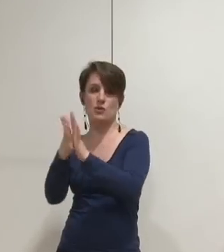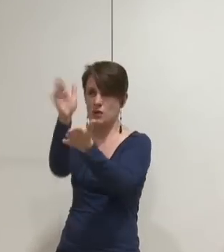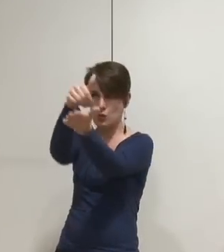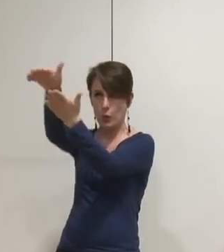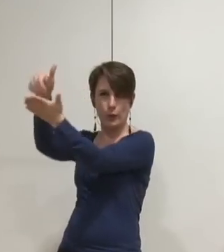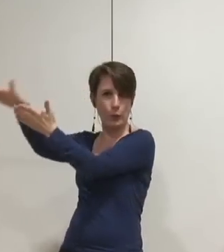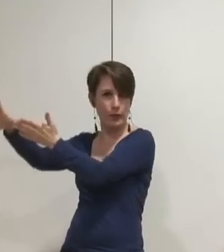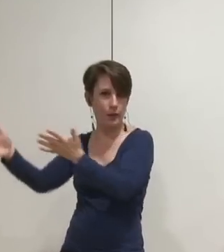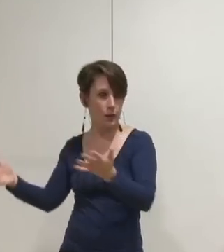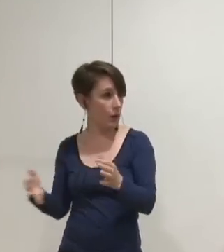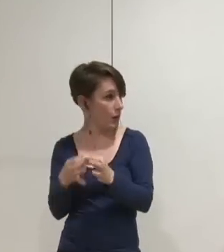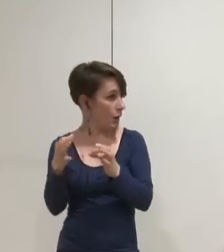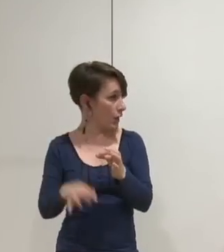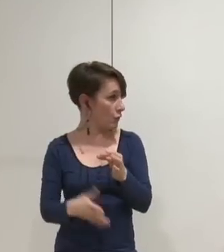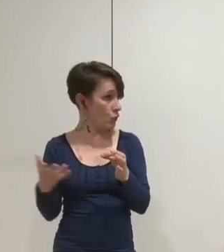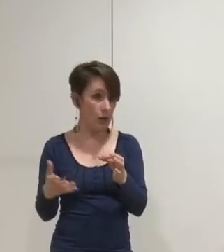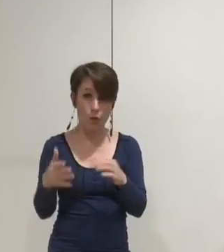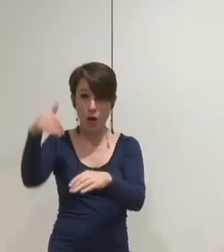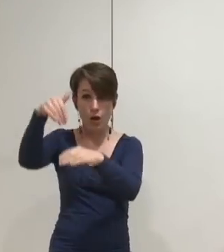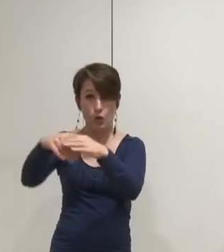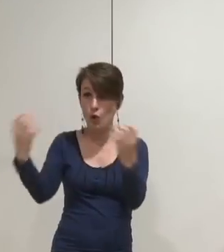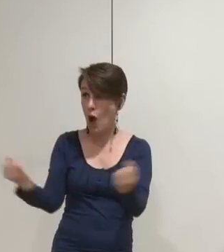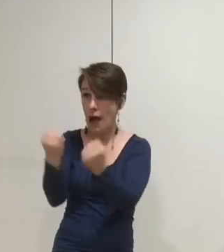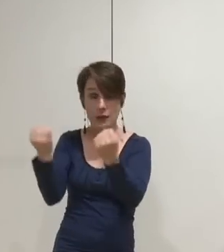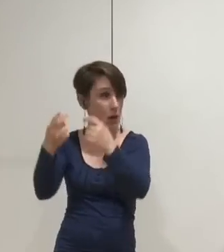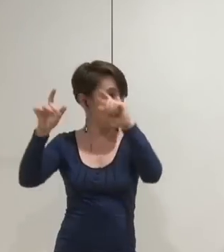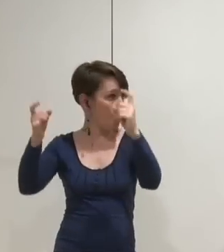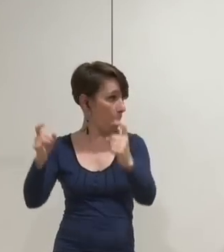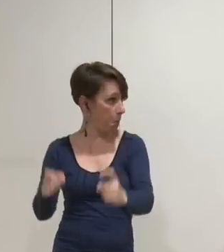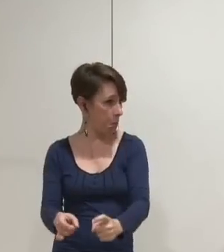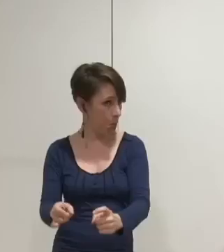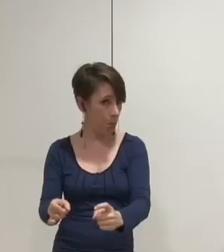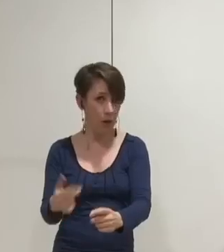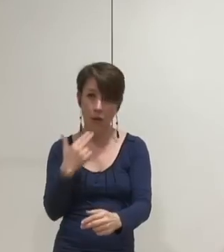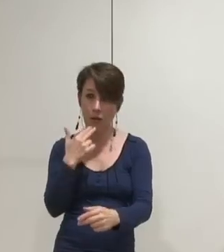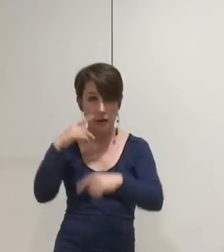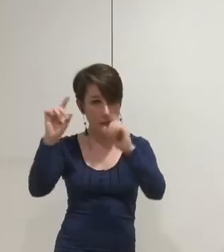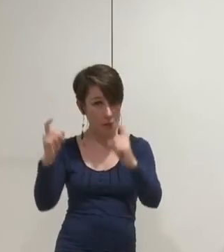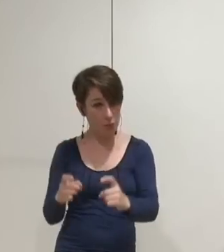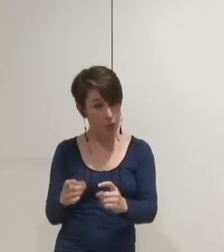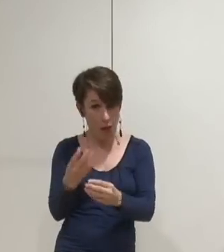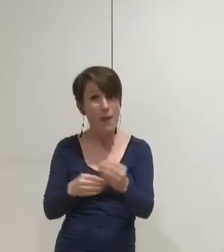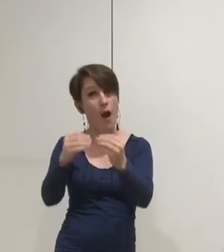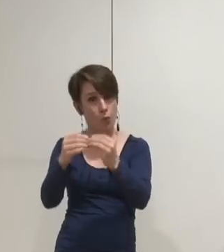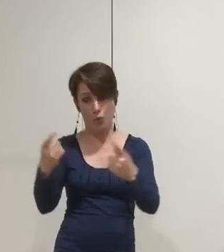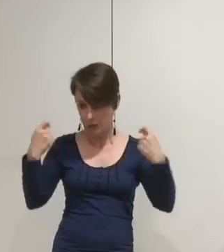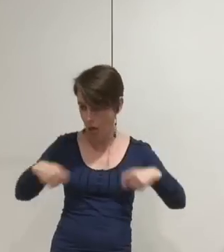compte les habitants ont perdu un lieu d'animation aujourd'hui de qualité et avec en PR une belle ardoise